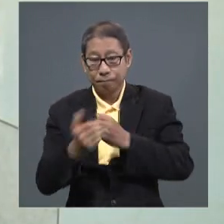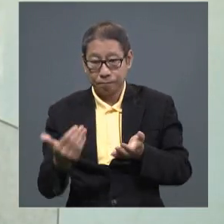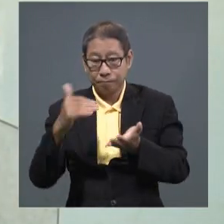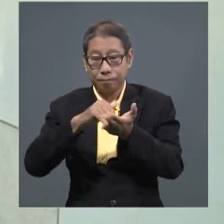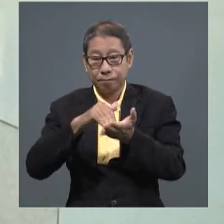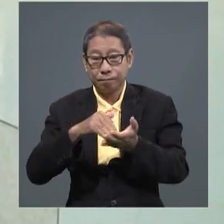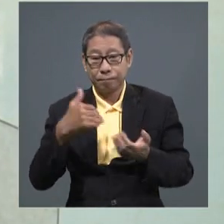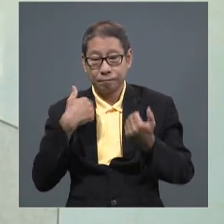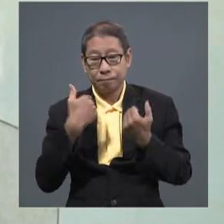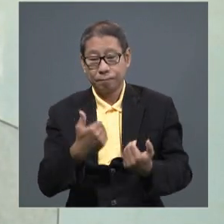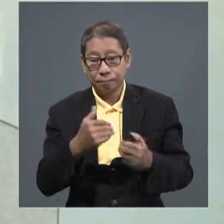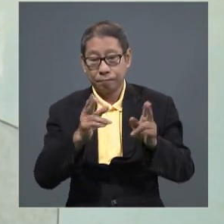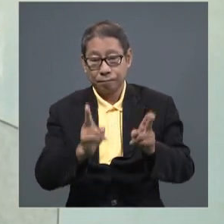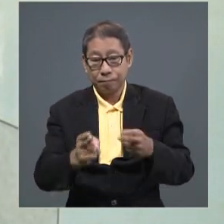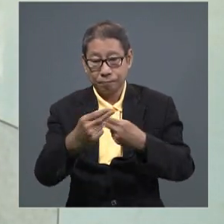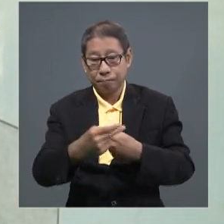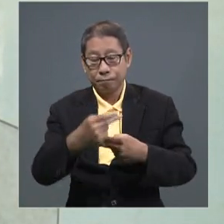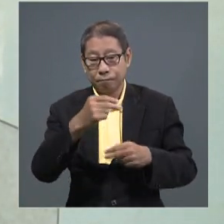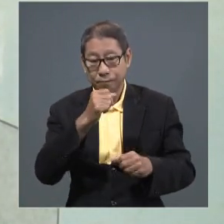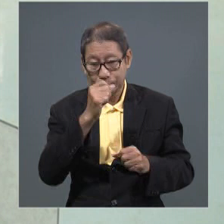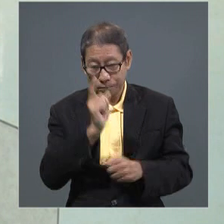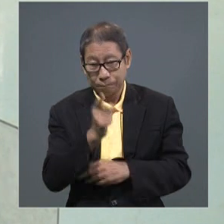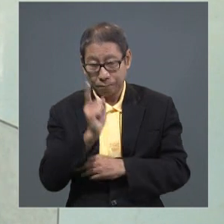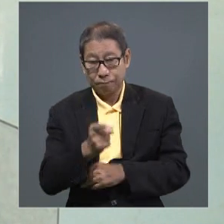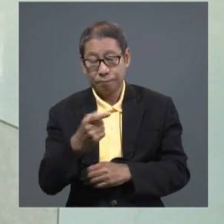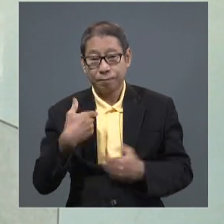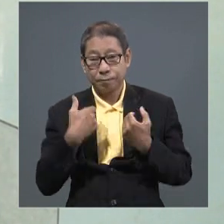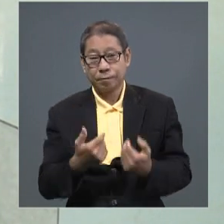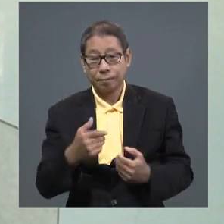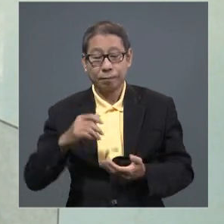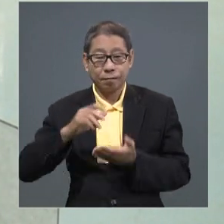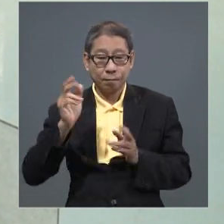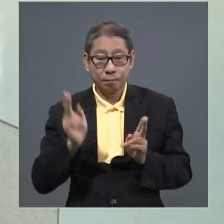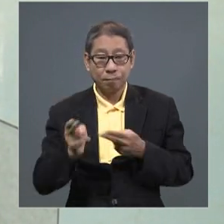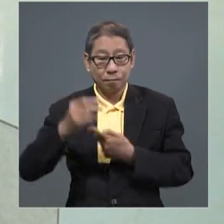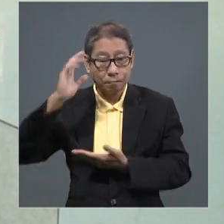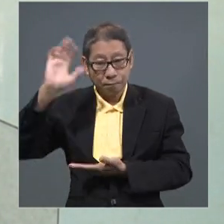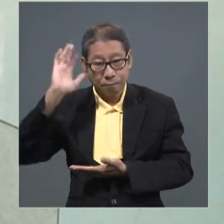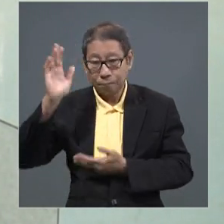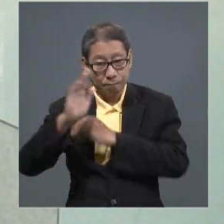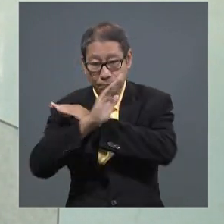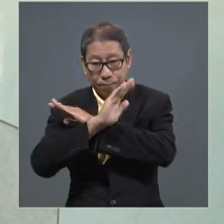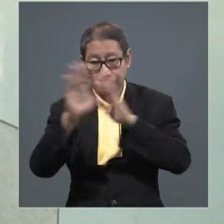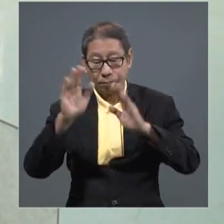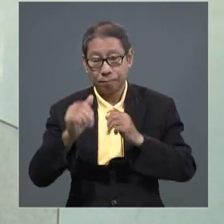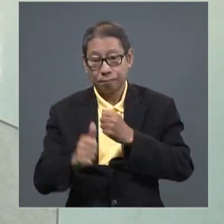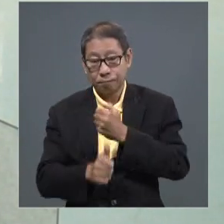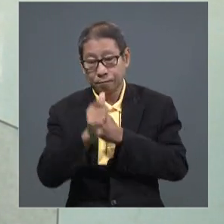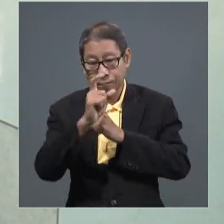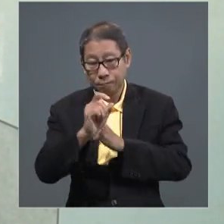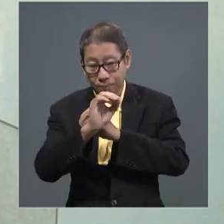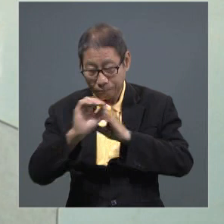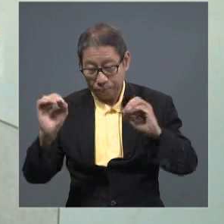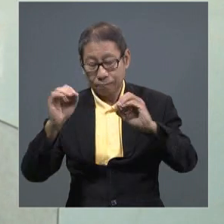อบยิงนะที่ห้องปฏิบัติการนั่นเองคือไม่ใช่ห้องแถลงข่าวสื่อมวลชนอันนี้ก็เพื่อความปลอดภัยด้วยนะคะ